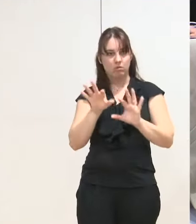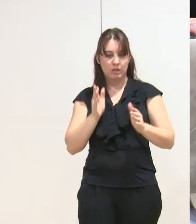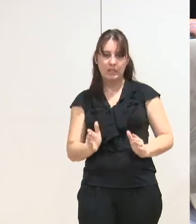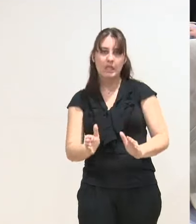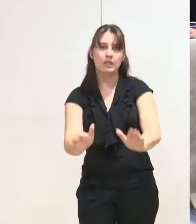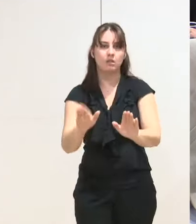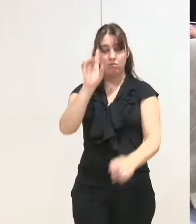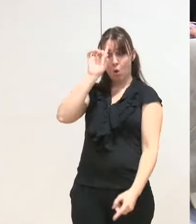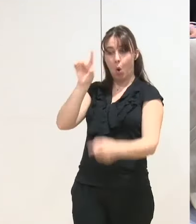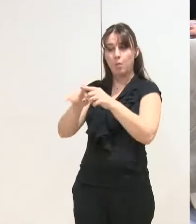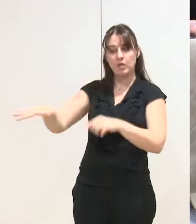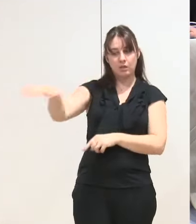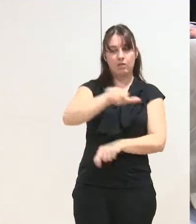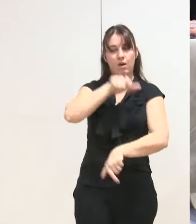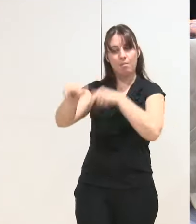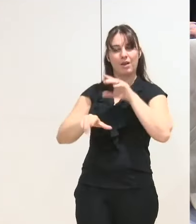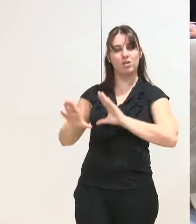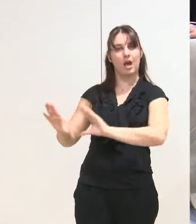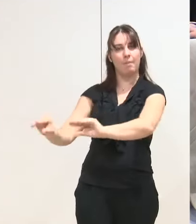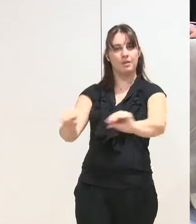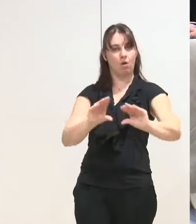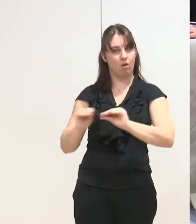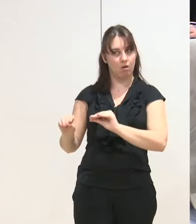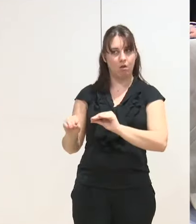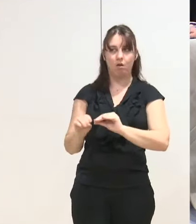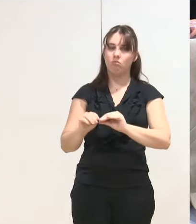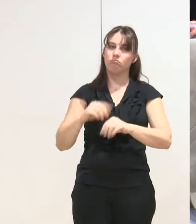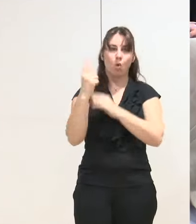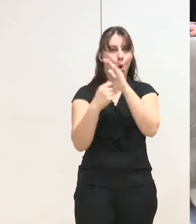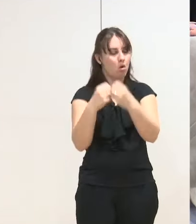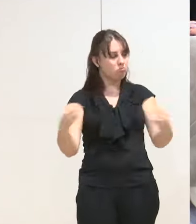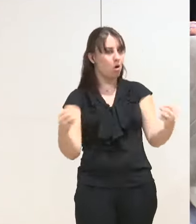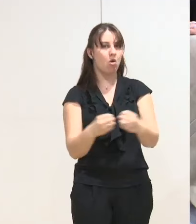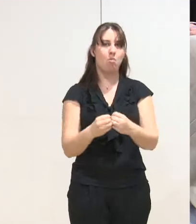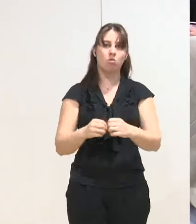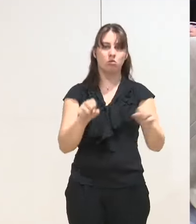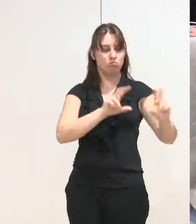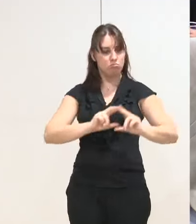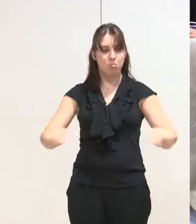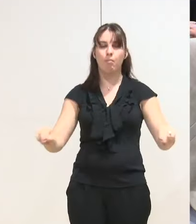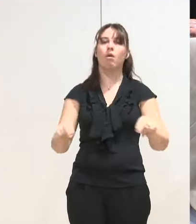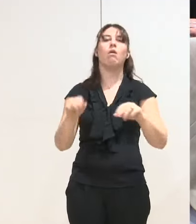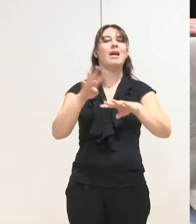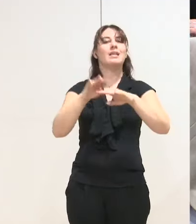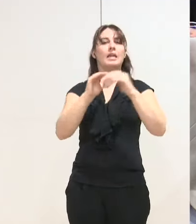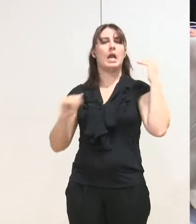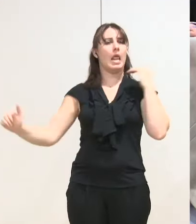des habitants remise à plat de l'urbanisation du quartier de